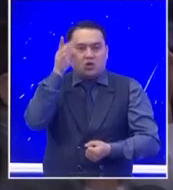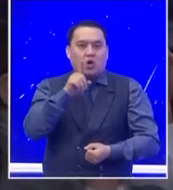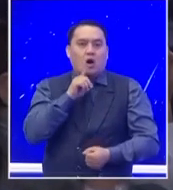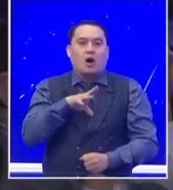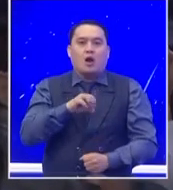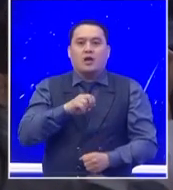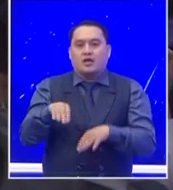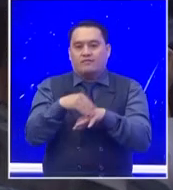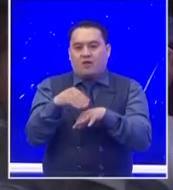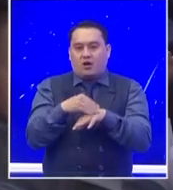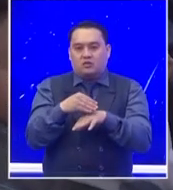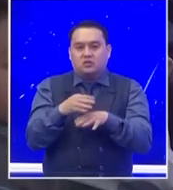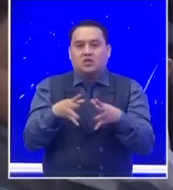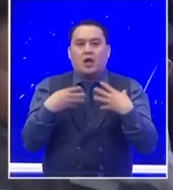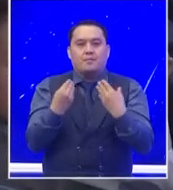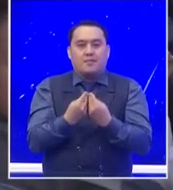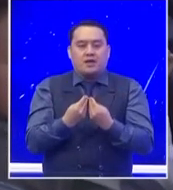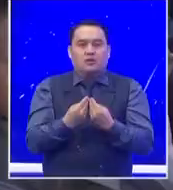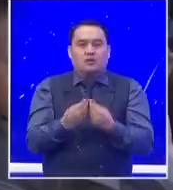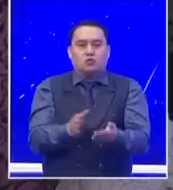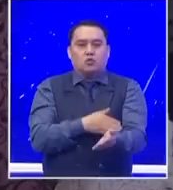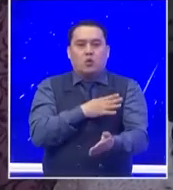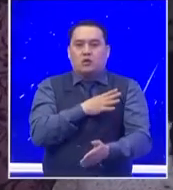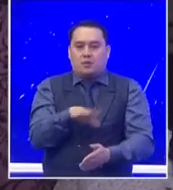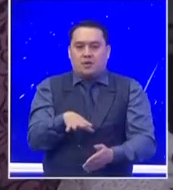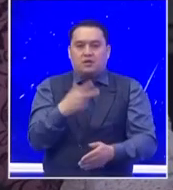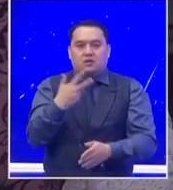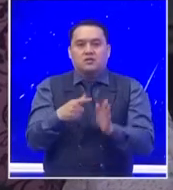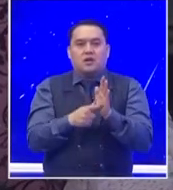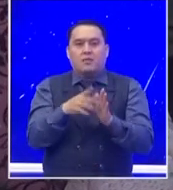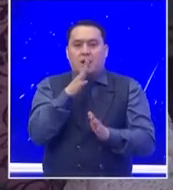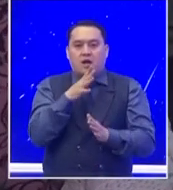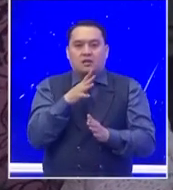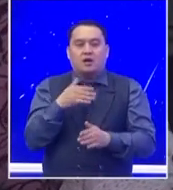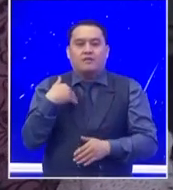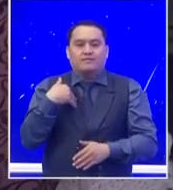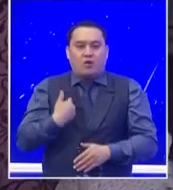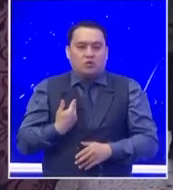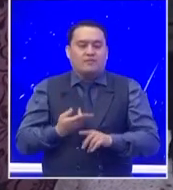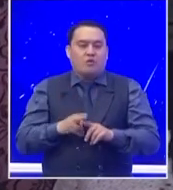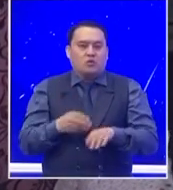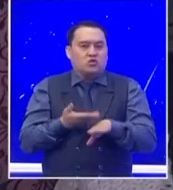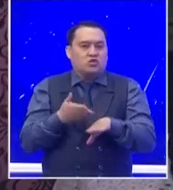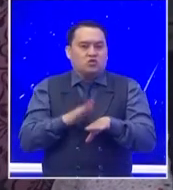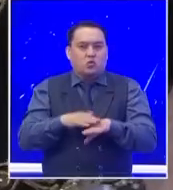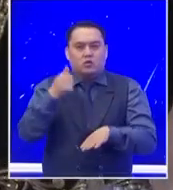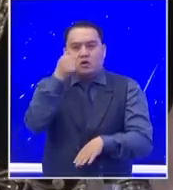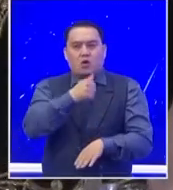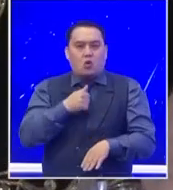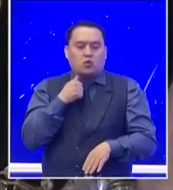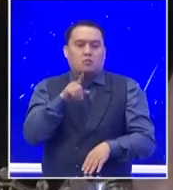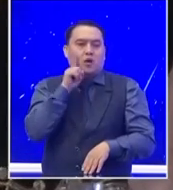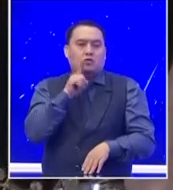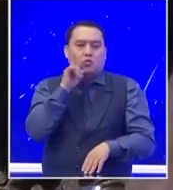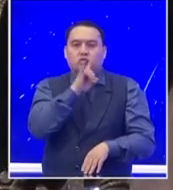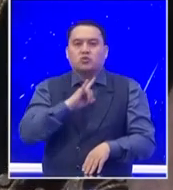Халикен вышла замуж. Однако семейное счастье длилось недолго. В 37 лет она стала вдовой. Это был самый тяжелый период. Молодой